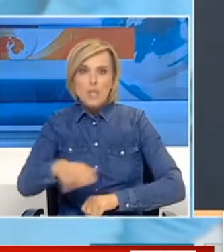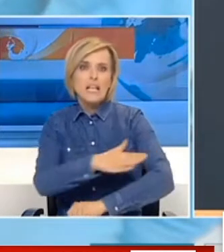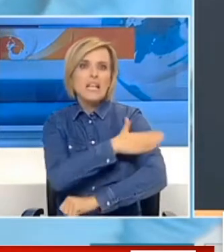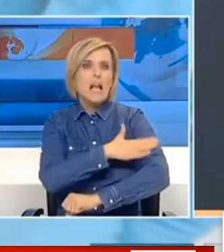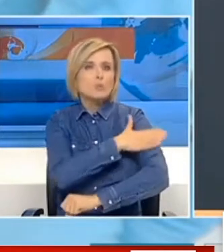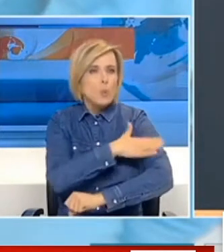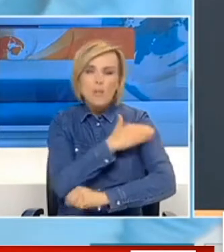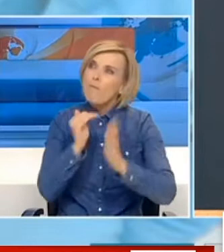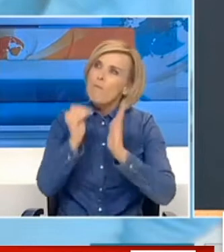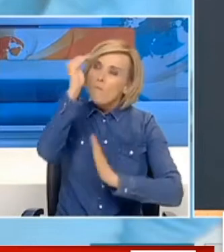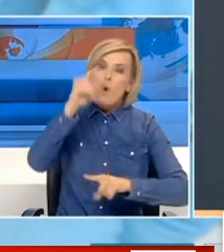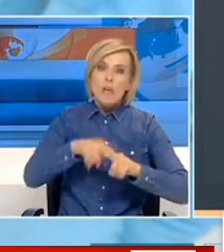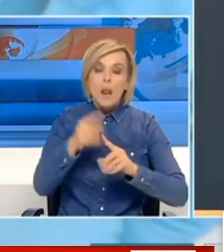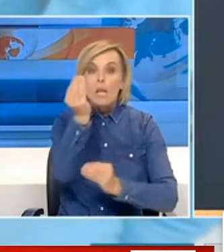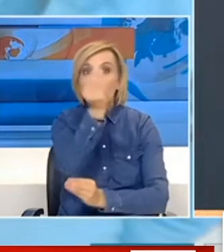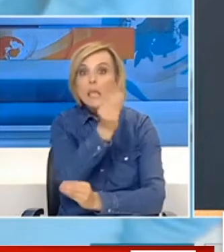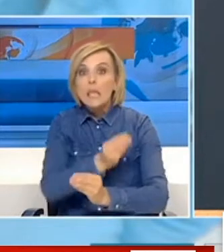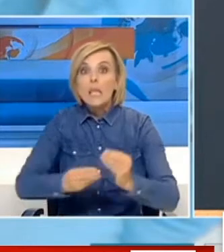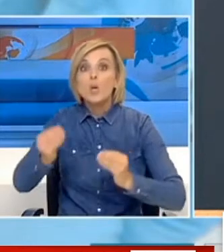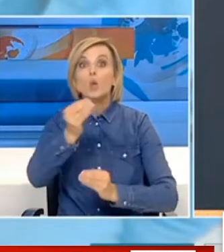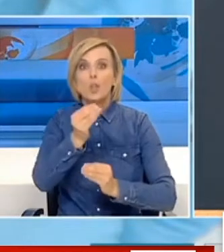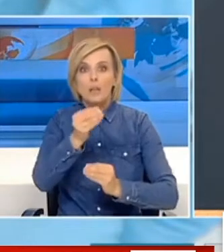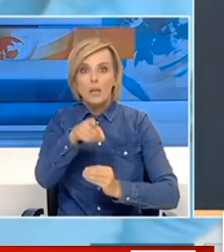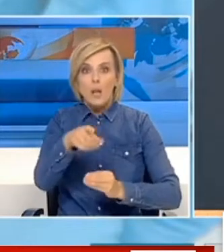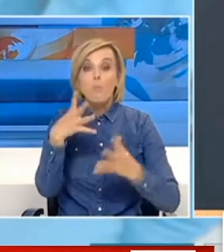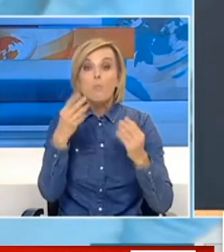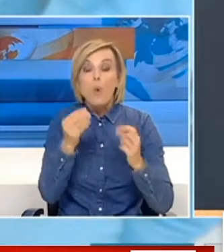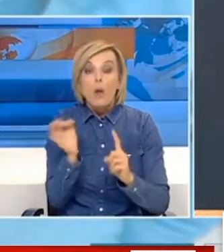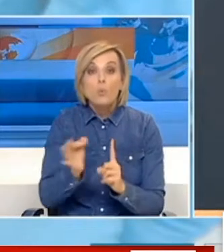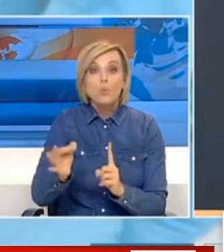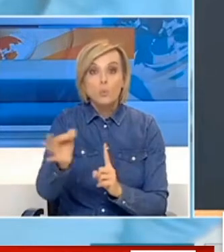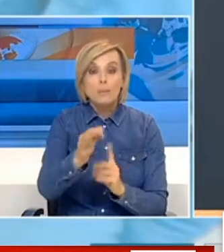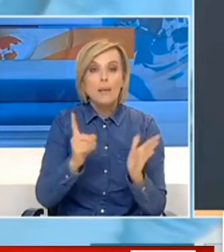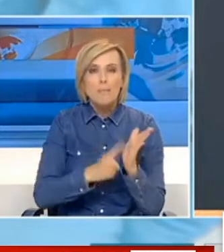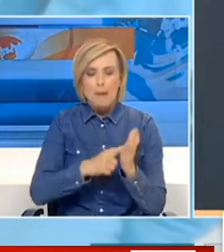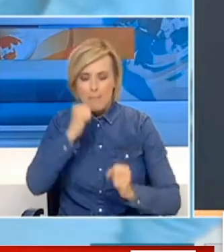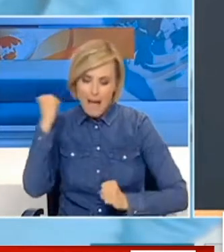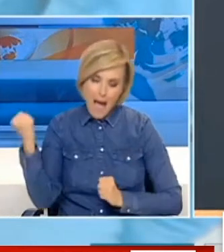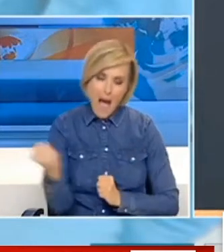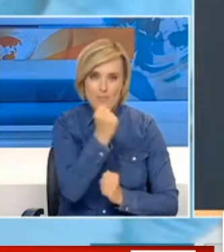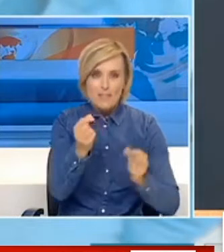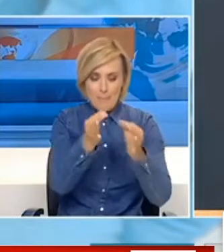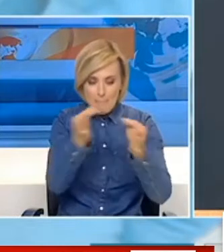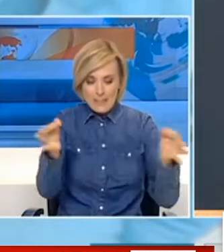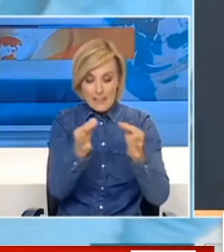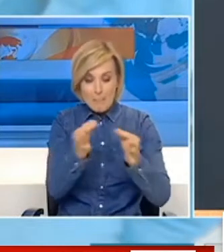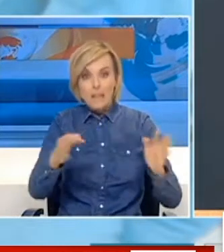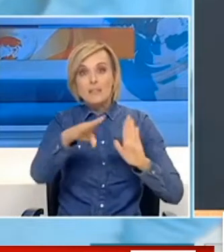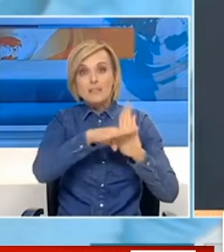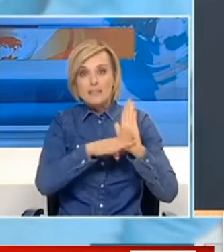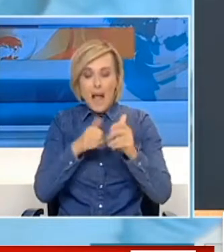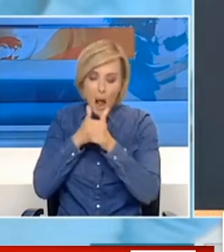και κάποιες που θα ακολουθήσουν αν δεν συνεχίσουμε την επαγρύπνηση και την προσεκτική τήρηση των μέτρων. Τα μέτρα μας αφορούν όλους το